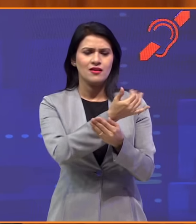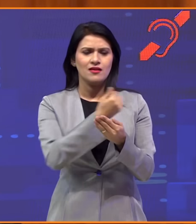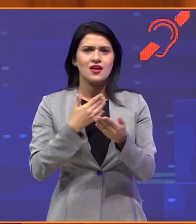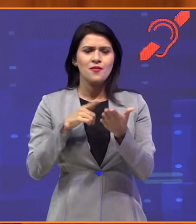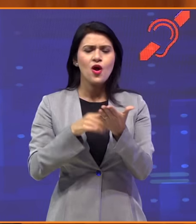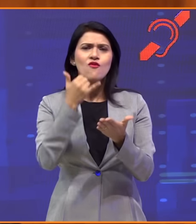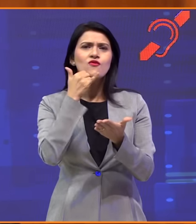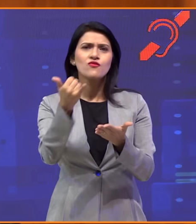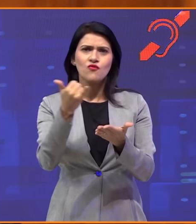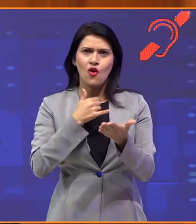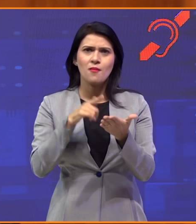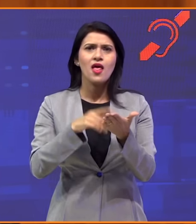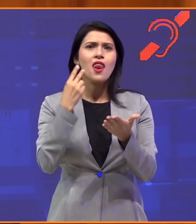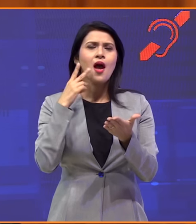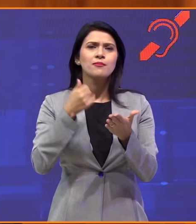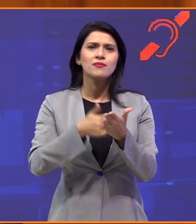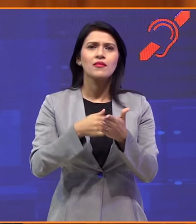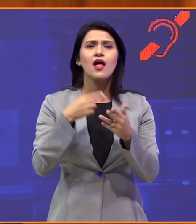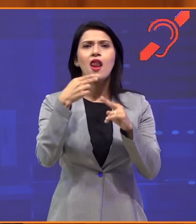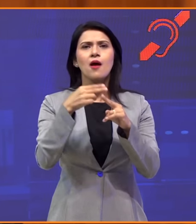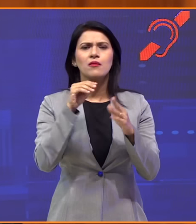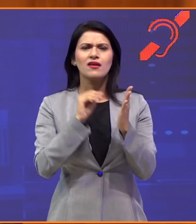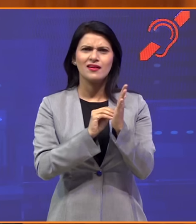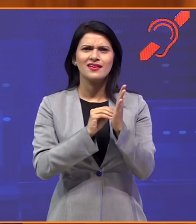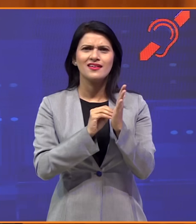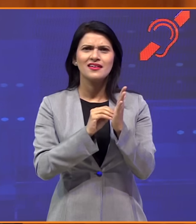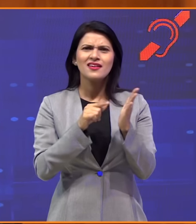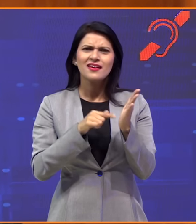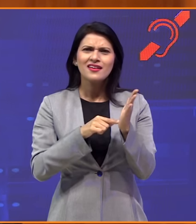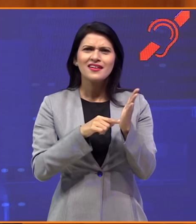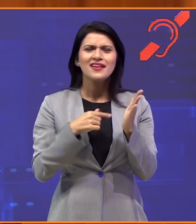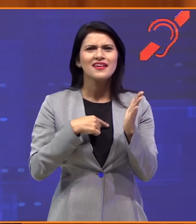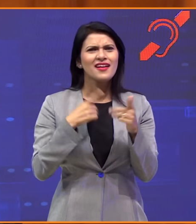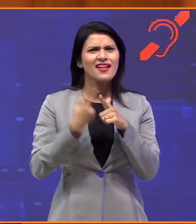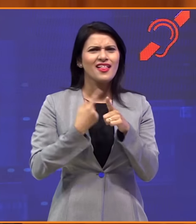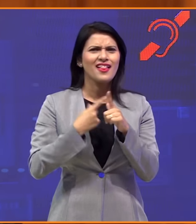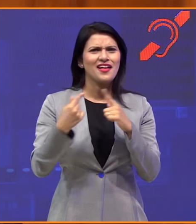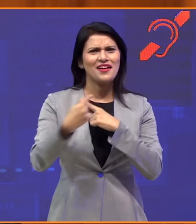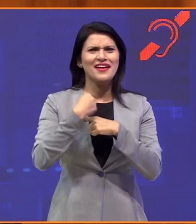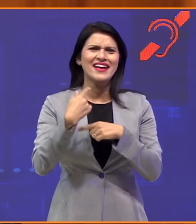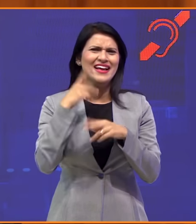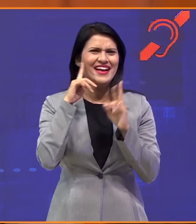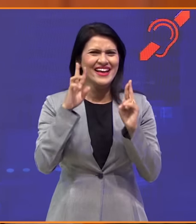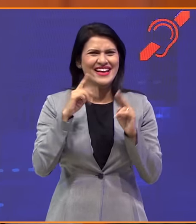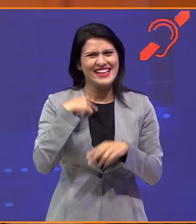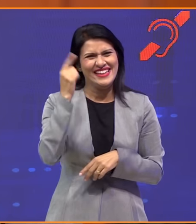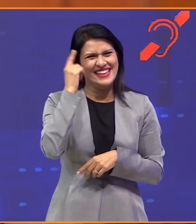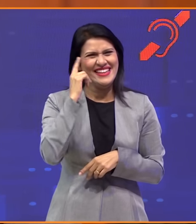मी ऑन दिस नंबर महेश भट्ट मुझे लगा कि कोई जो है मेरा बना रहा है बहुत